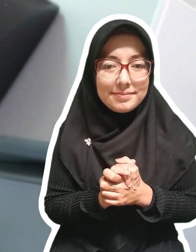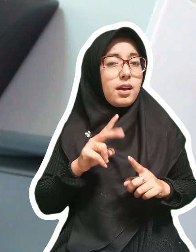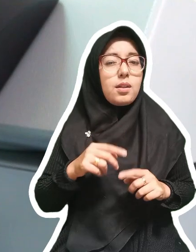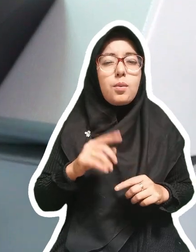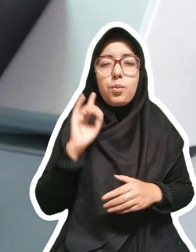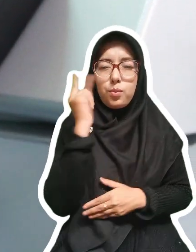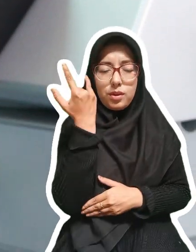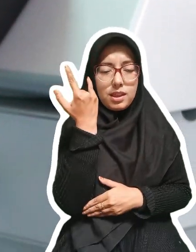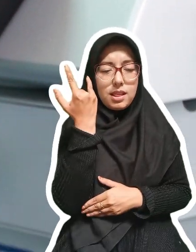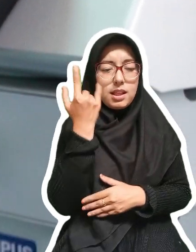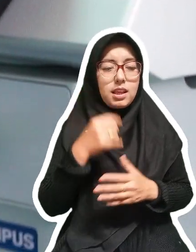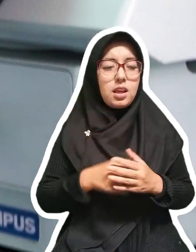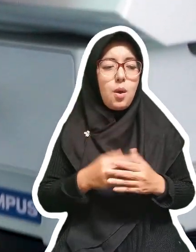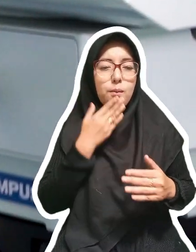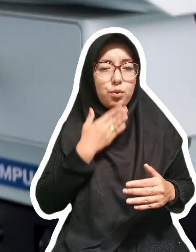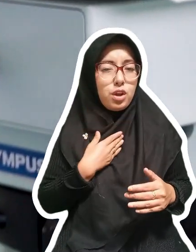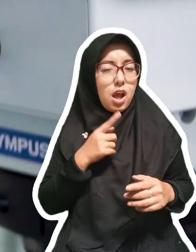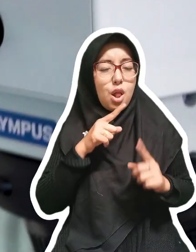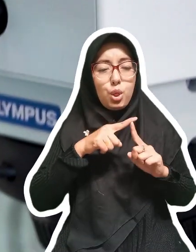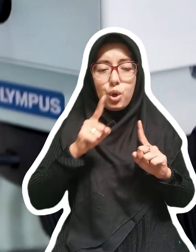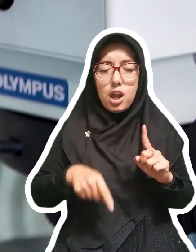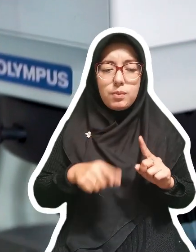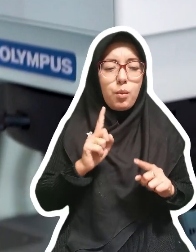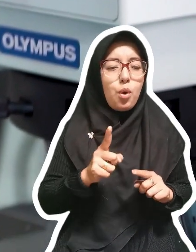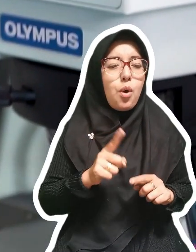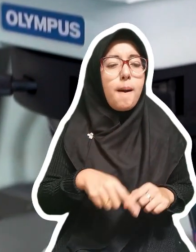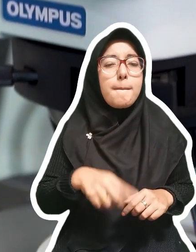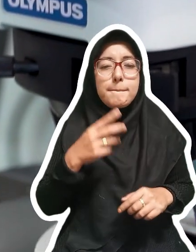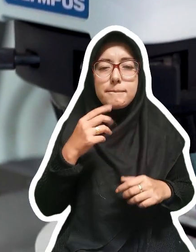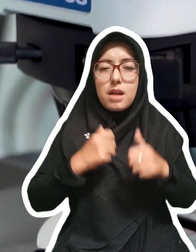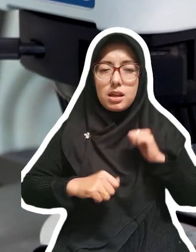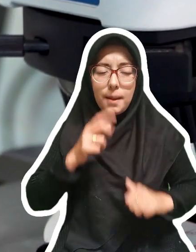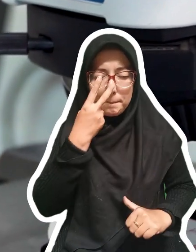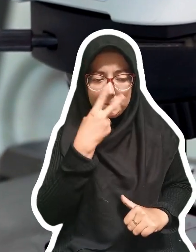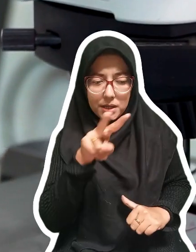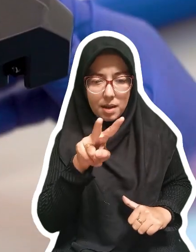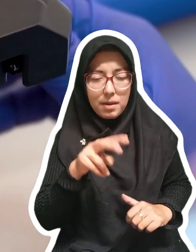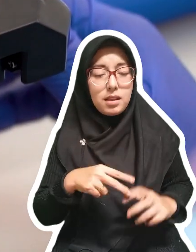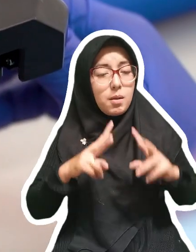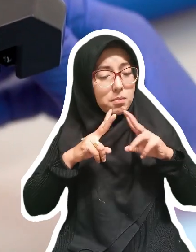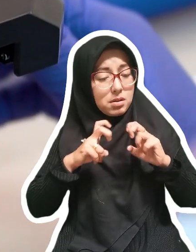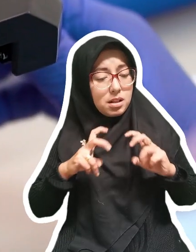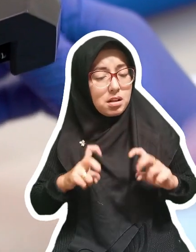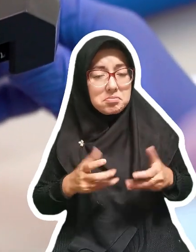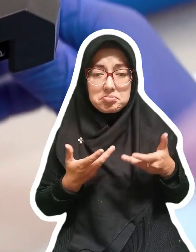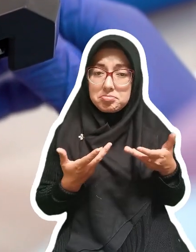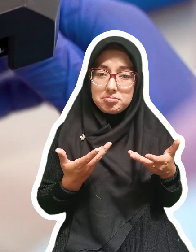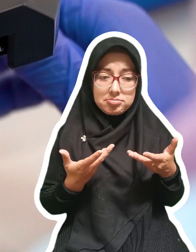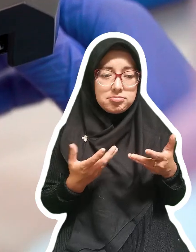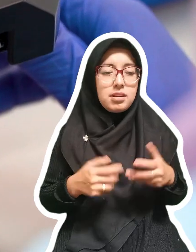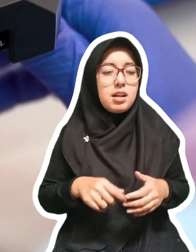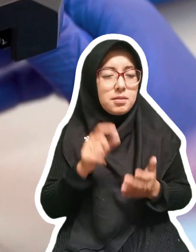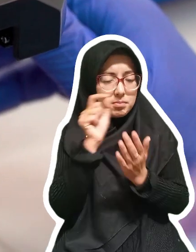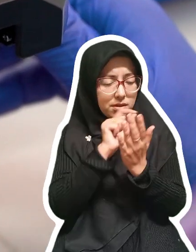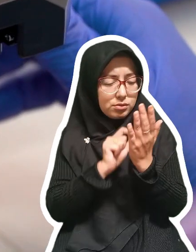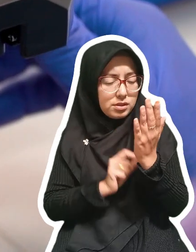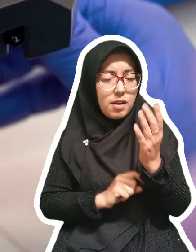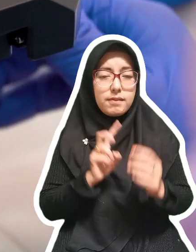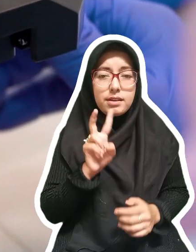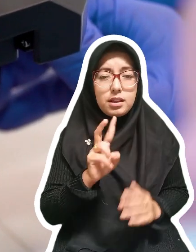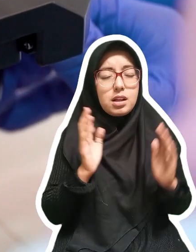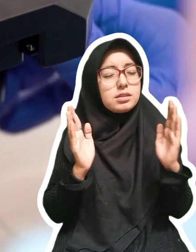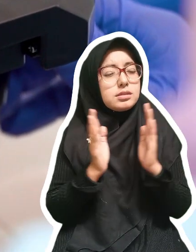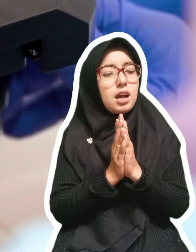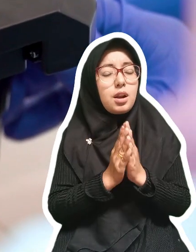Balai Veteriner Bukit Tinggi mempunyai tugas pokok melaksanakan pengamatan, pengidentifikasian, diagnosa,